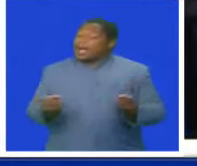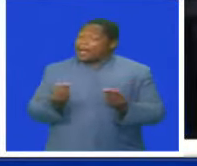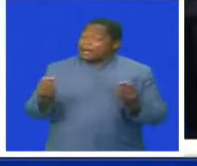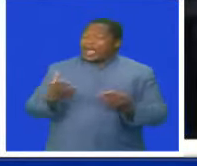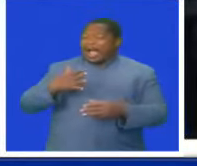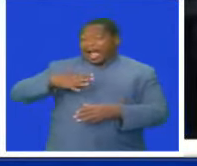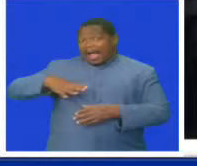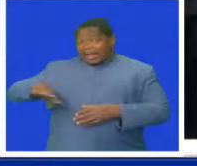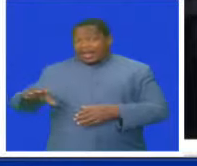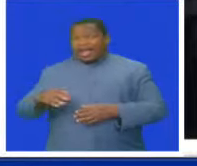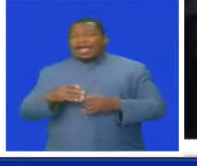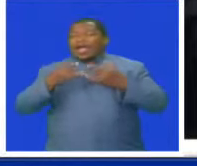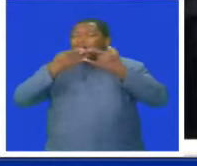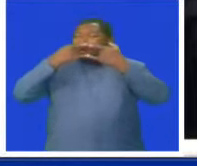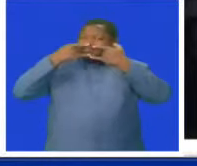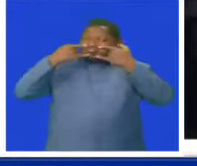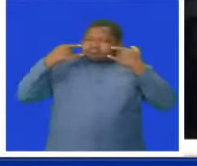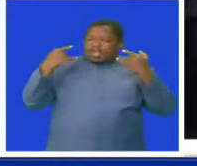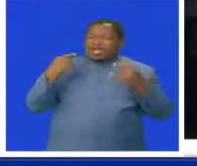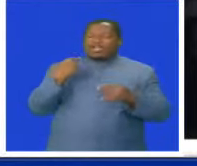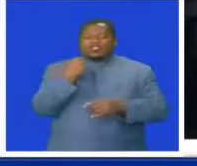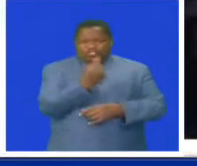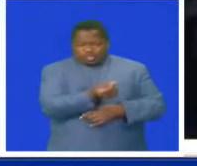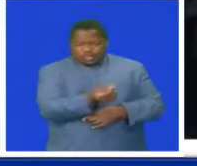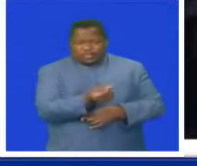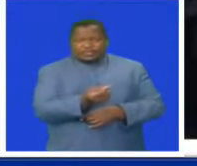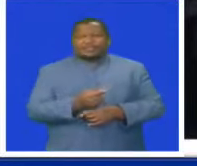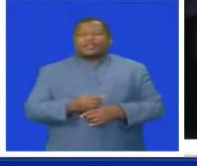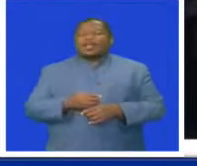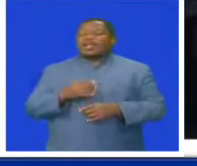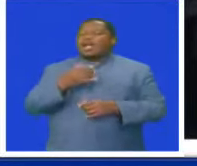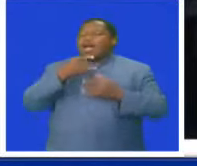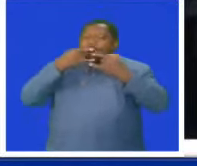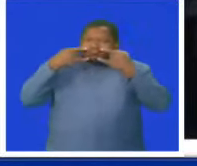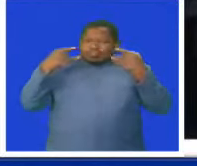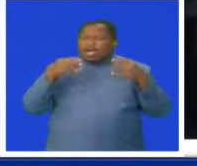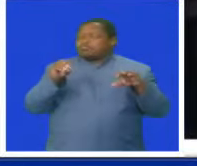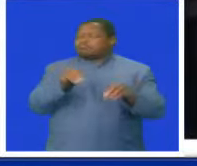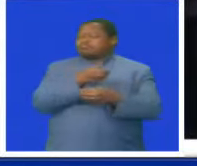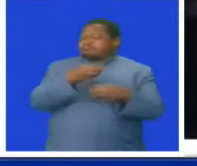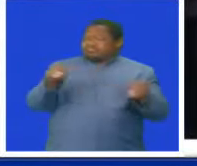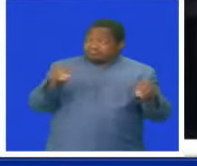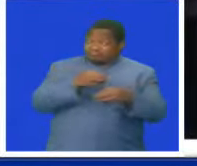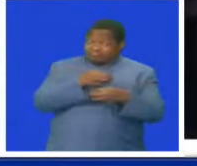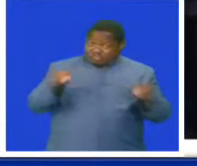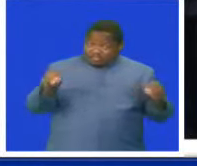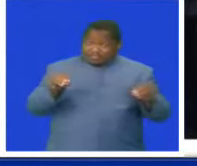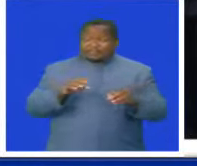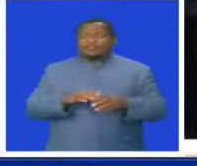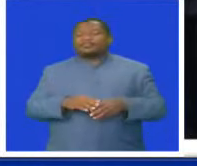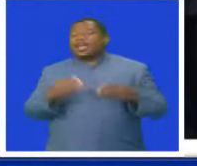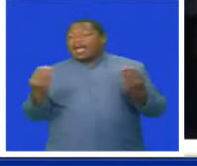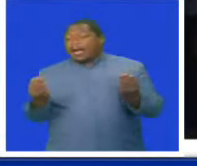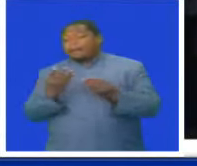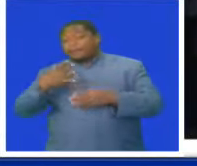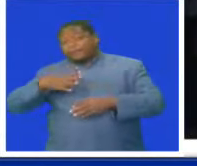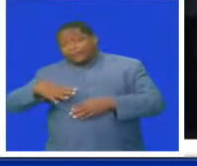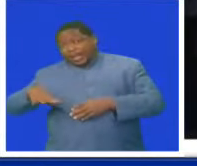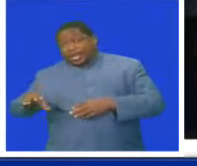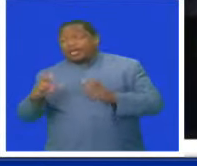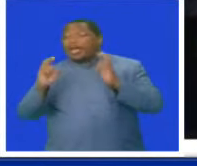ukugqoka ema-mask bayala ukugqoka ema-mask labanye siyababona bangena